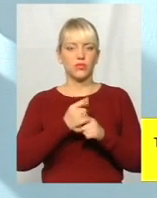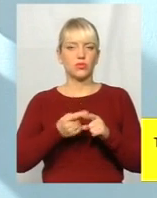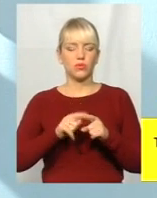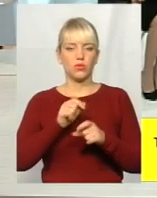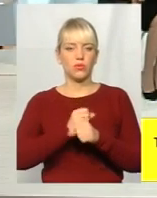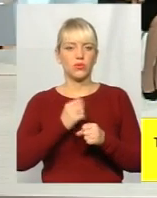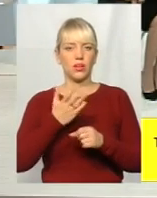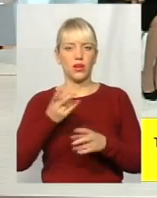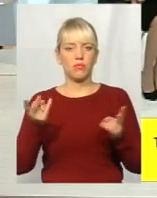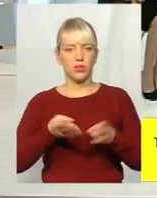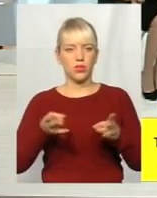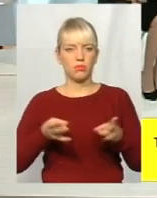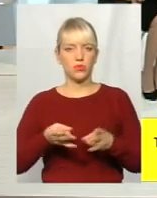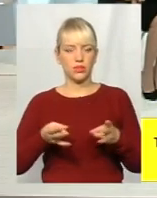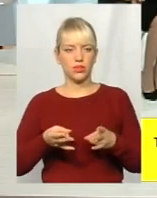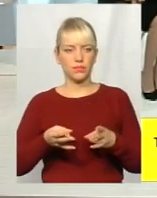яка потребує